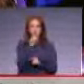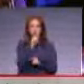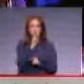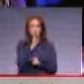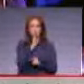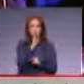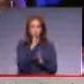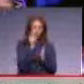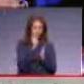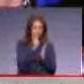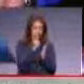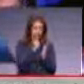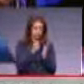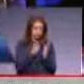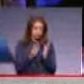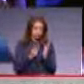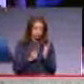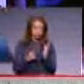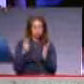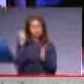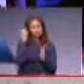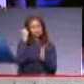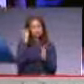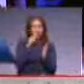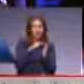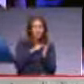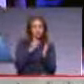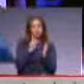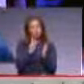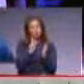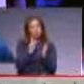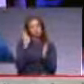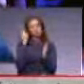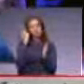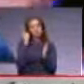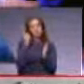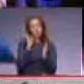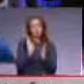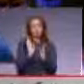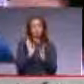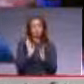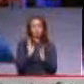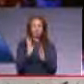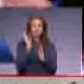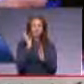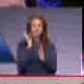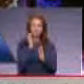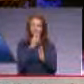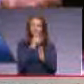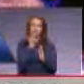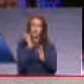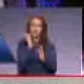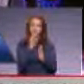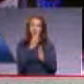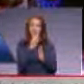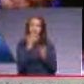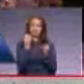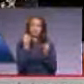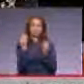بعنايه، وبعدين كمان ادوارك بقى لها مردود سياسي. يعني اللي انا عايز اقوله، كم من افلام لطيفه ظريفه ممكن